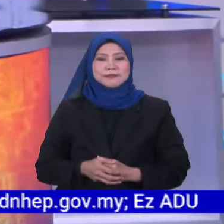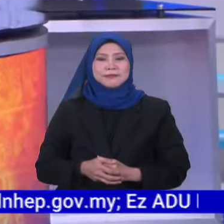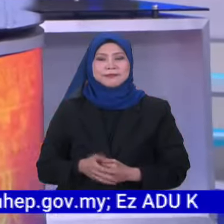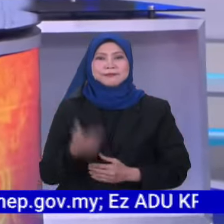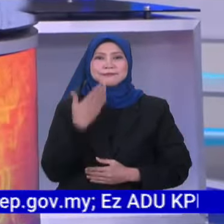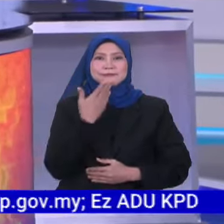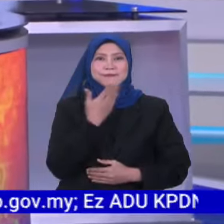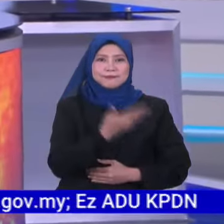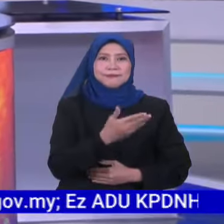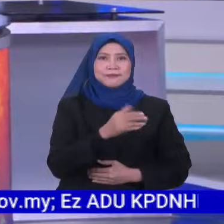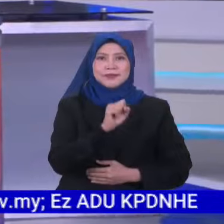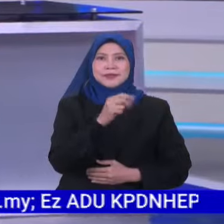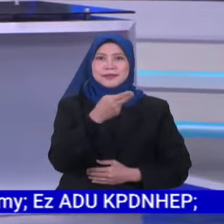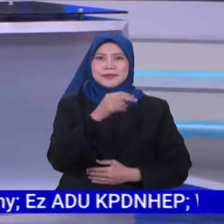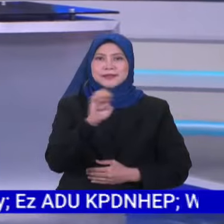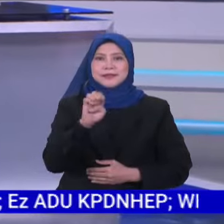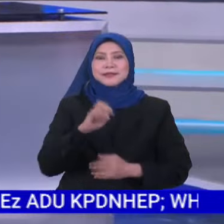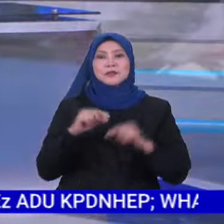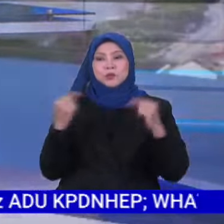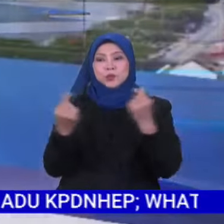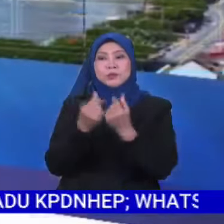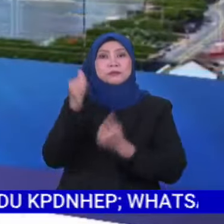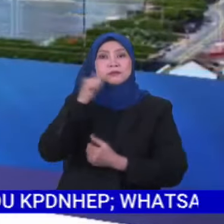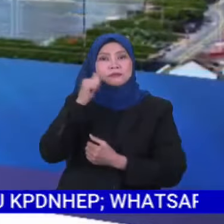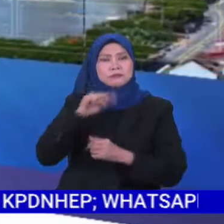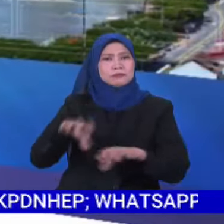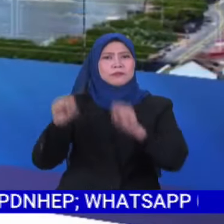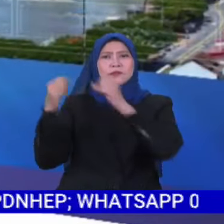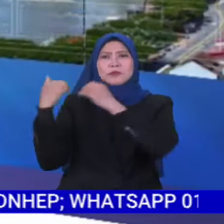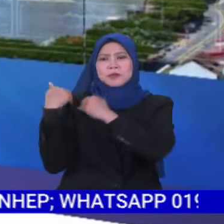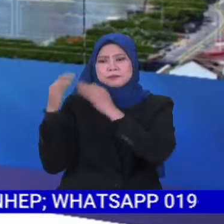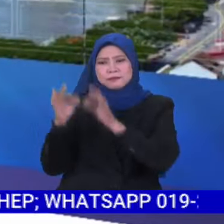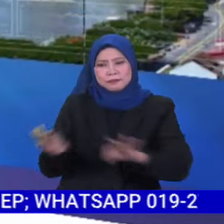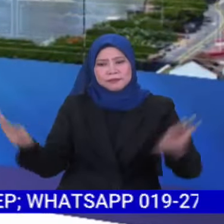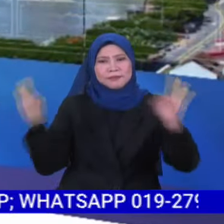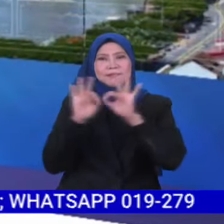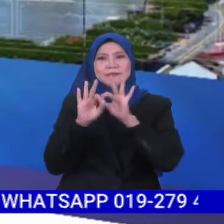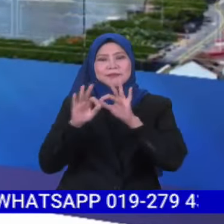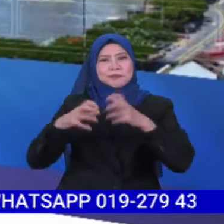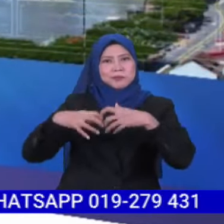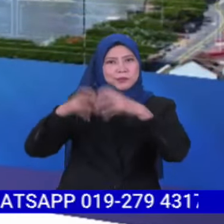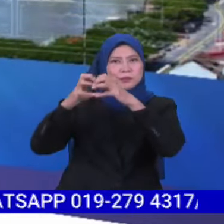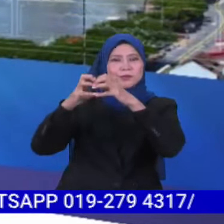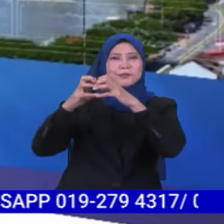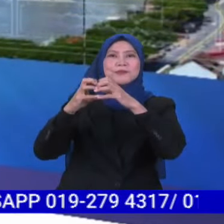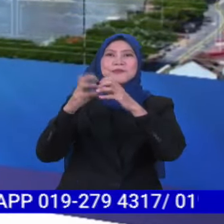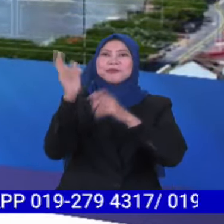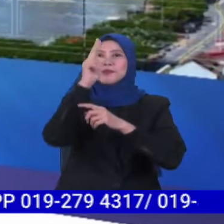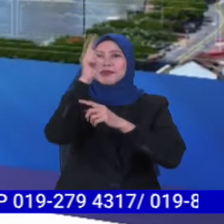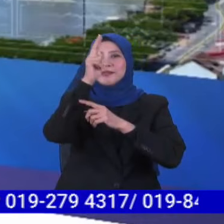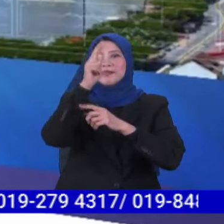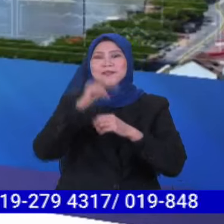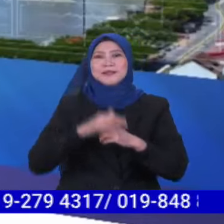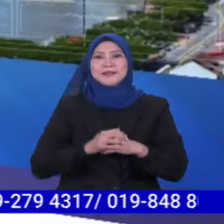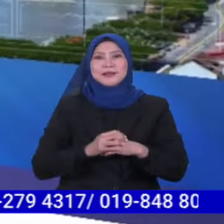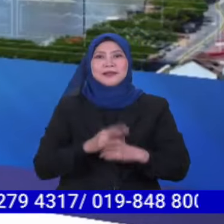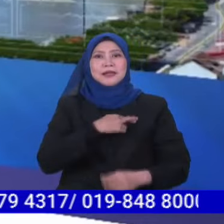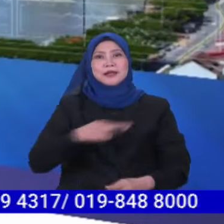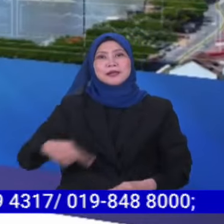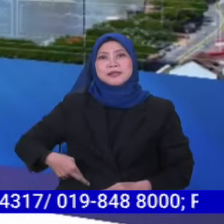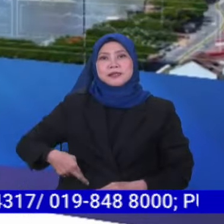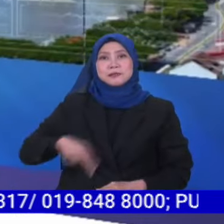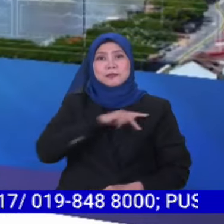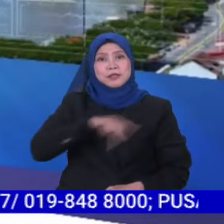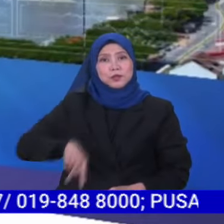paijem kasih Shahih golongan wanita memainkan peranan yang amat penting dalam pembentukan Sebuah kerajaan Raja Permaisuri